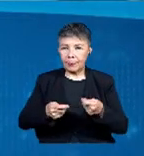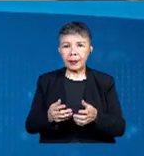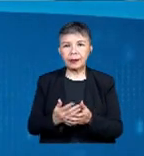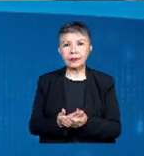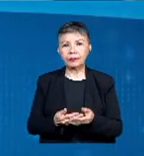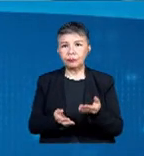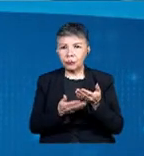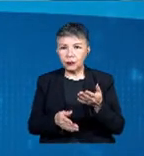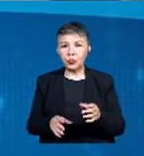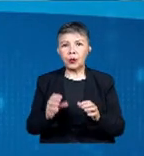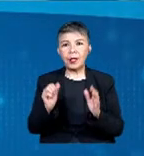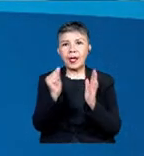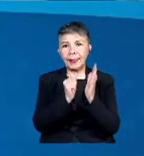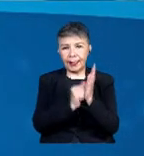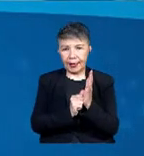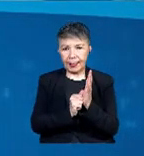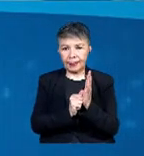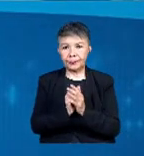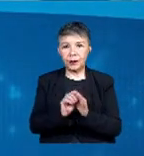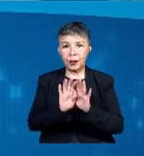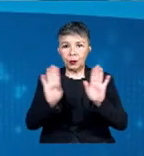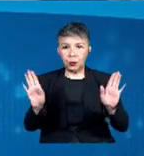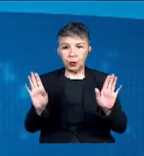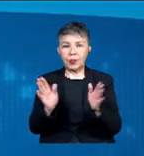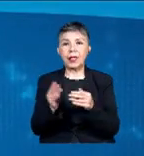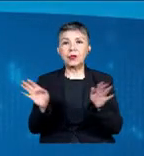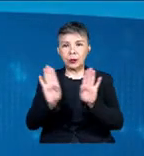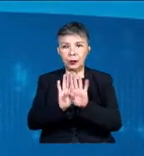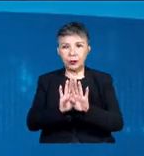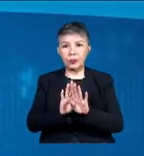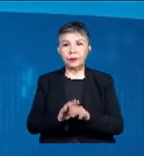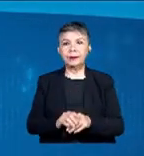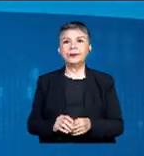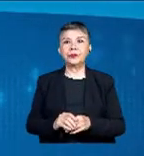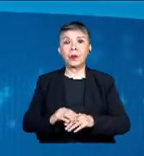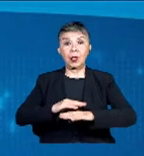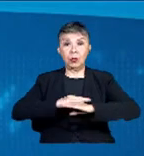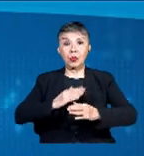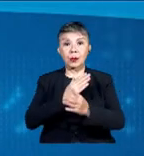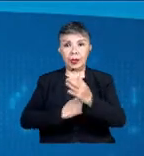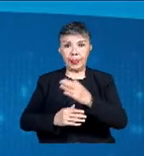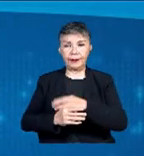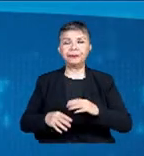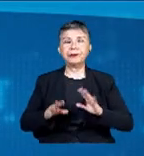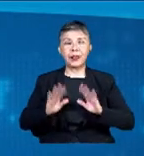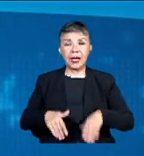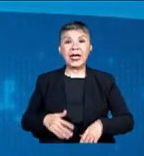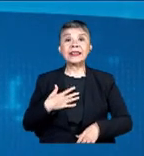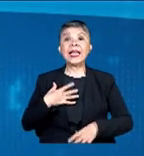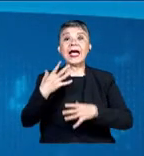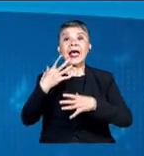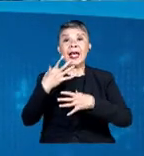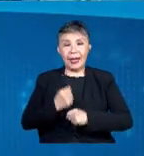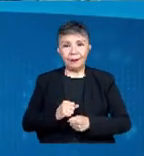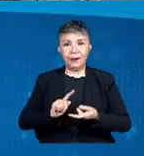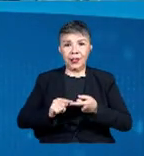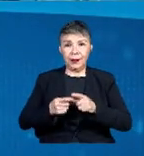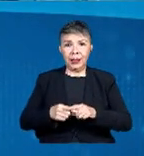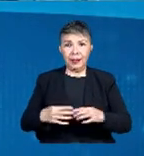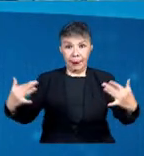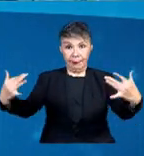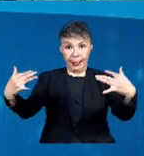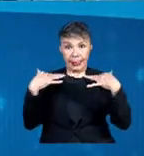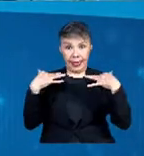dilengkapi khususnya untuk acara opening dan closing-nya. Jadi saya berharap memang kepada teman-teman